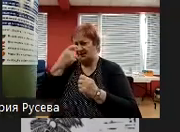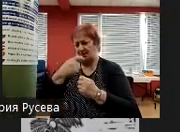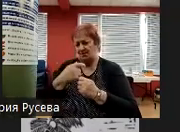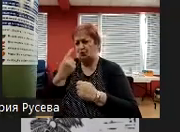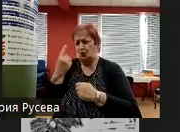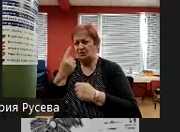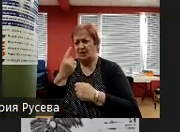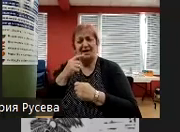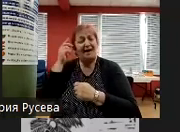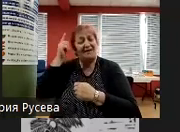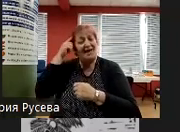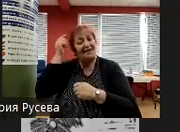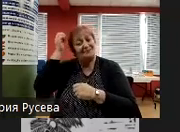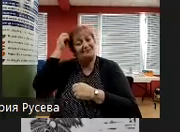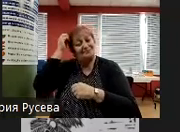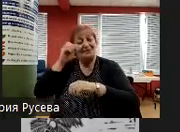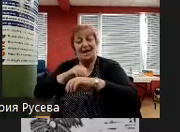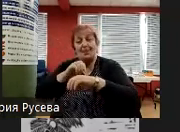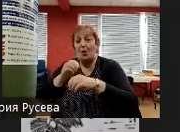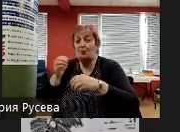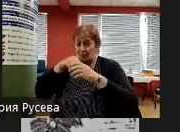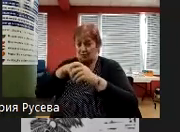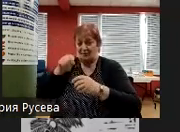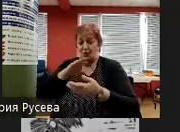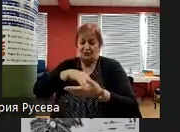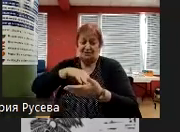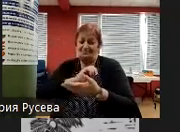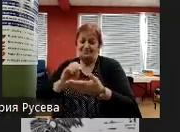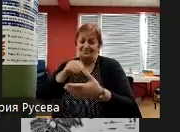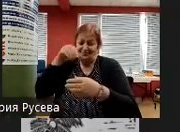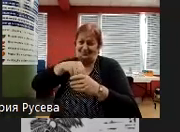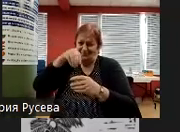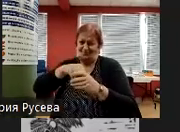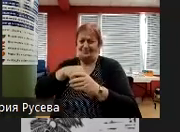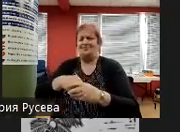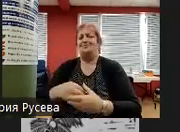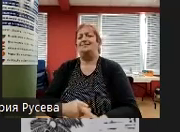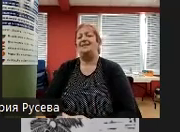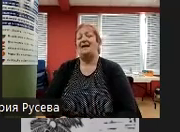да ви напомня да добавите и текст в този алтернативен текст.